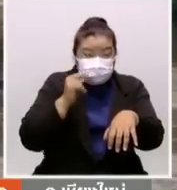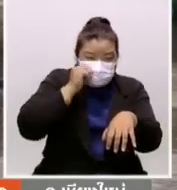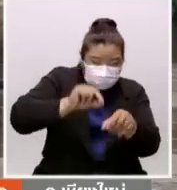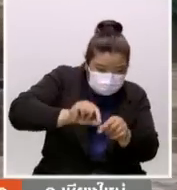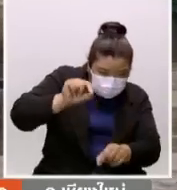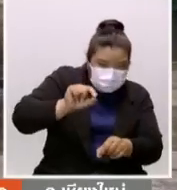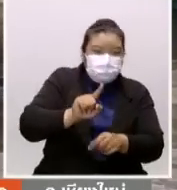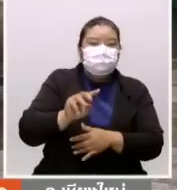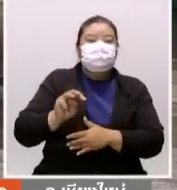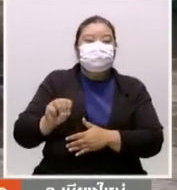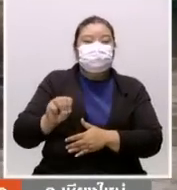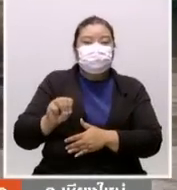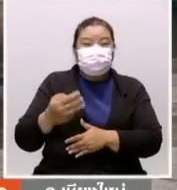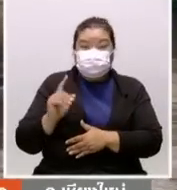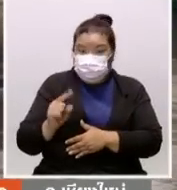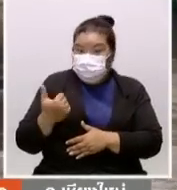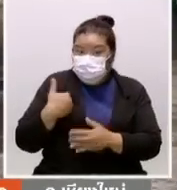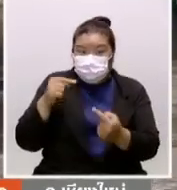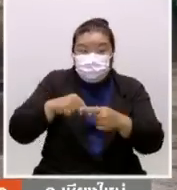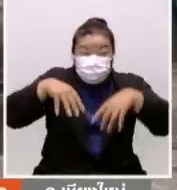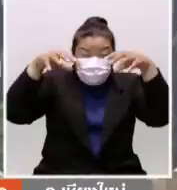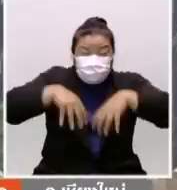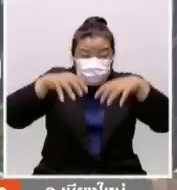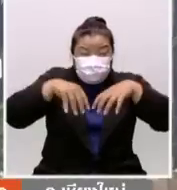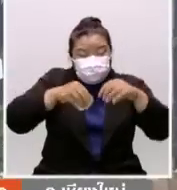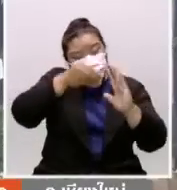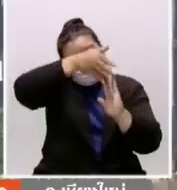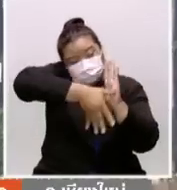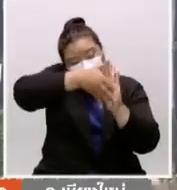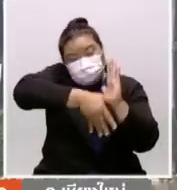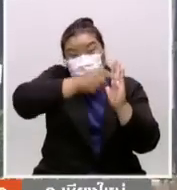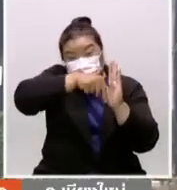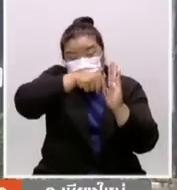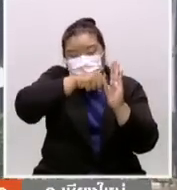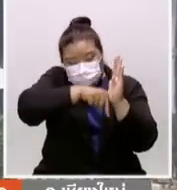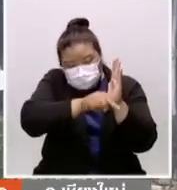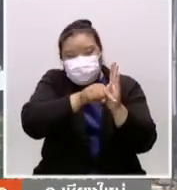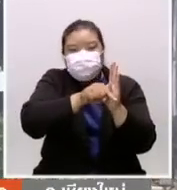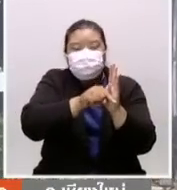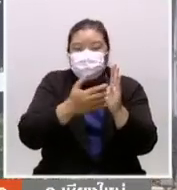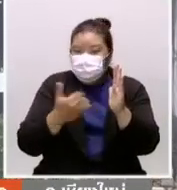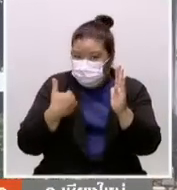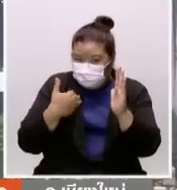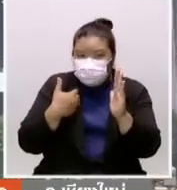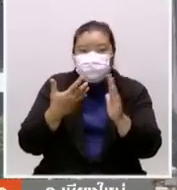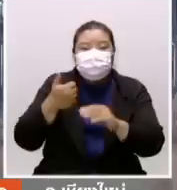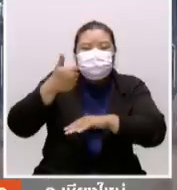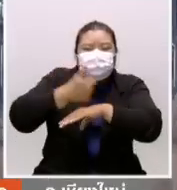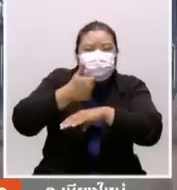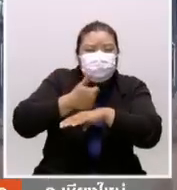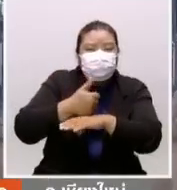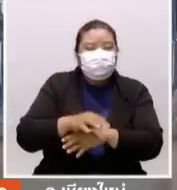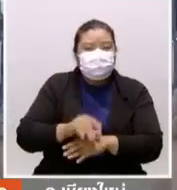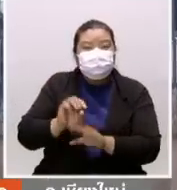ครับน้ำสูงขึ้นมาจากฝนที่ตกทางตอนเหนือของจังหวัดในช่วงที่ผ่านมาครับนายประจนปรัชกุลผู้ว่าราชการจังหวัดเชียงให